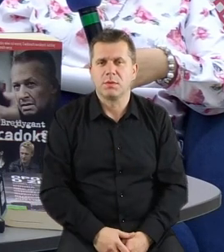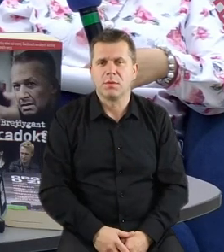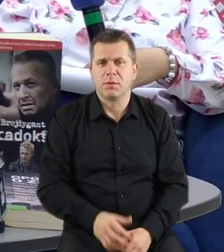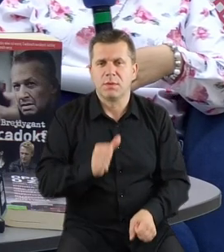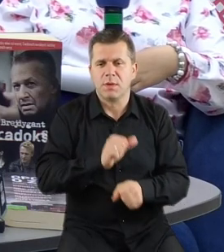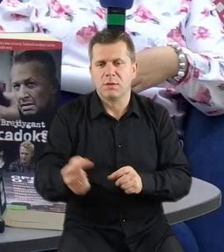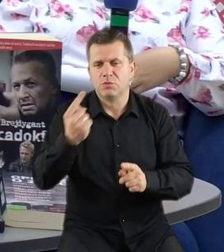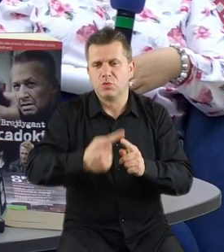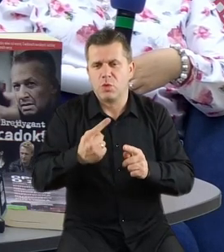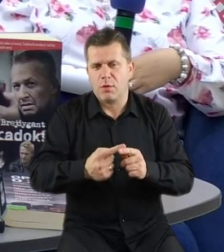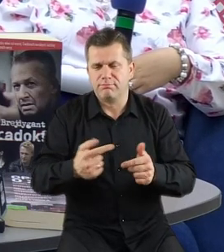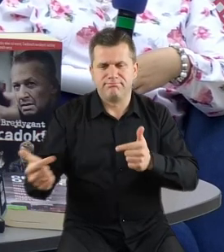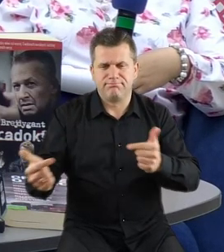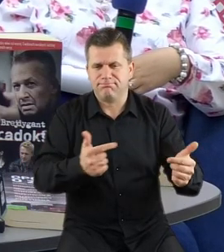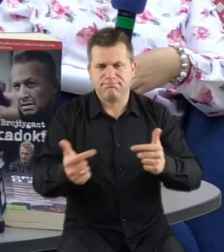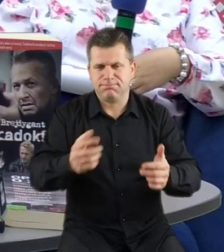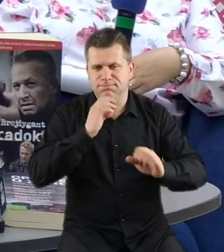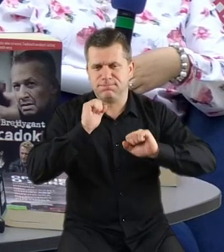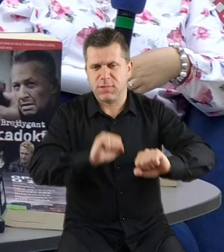jakiś rodzaj zblokowania